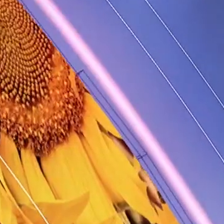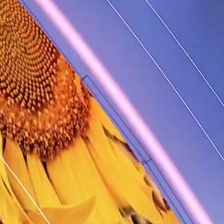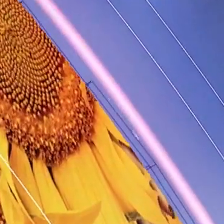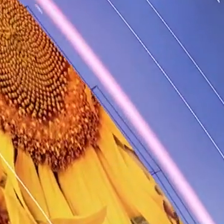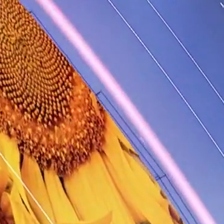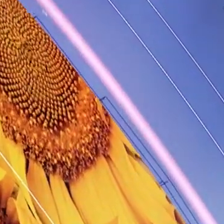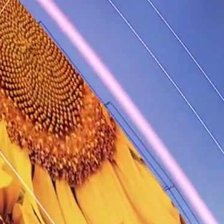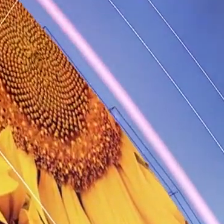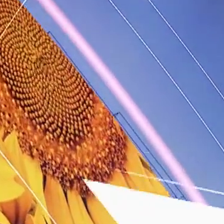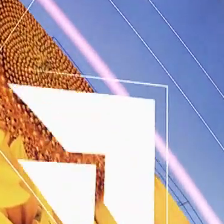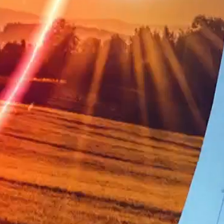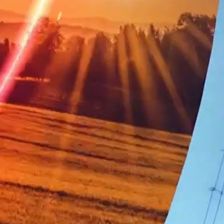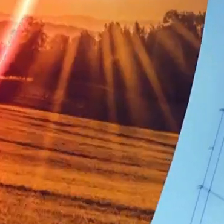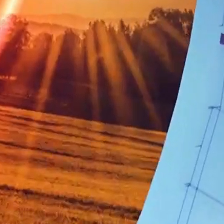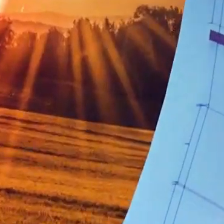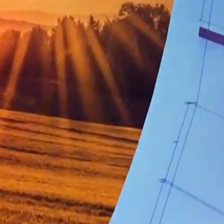МУЗЫКАЛЬНАЯ ЗАСТАВКА